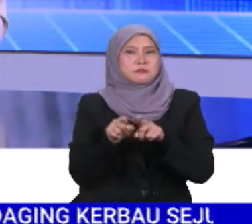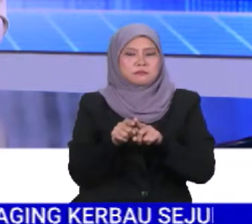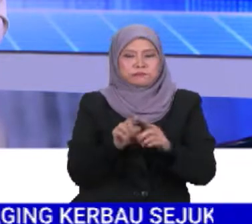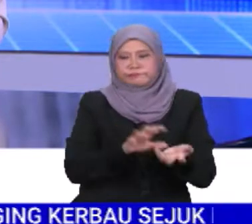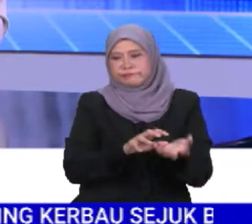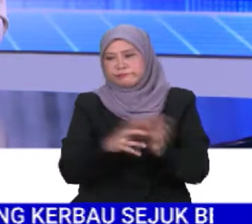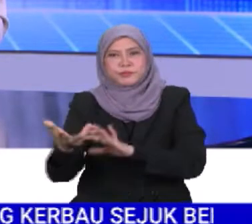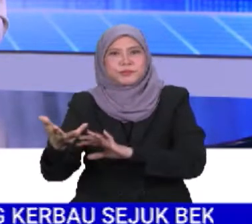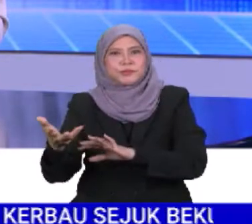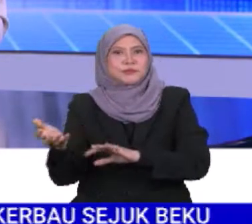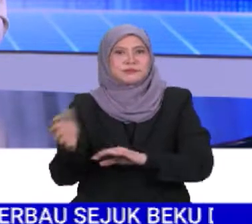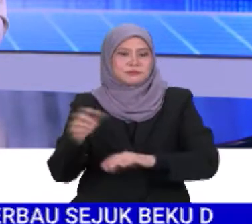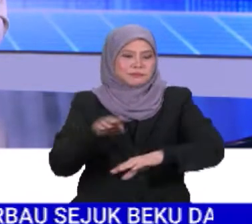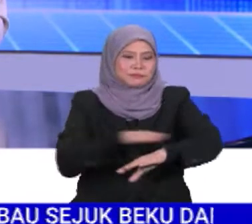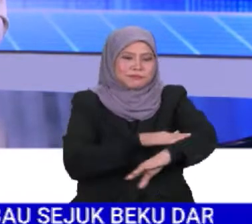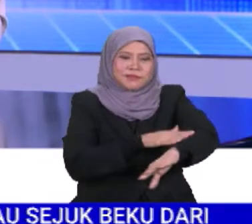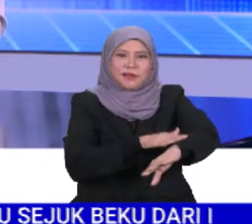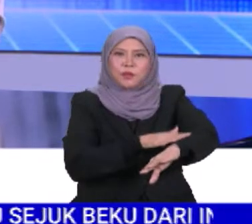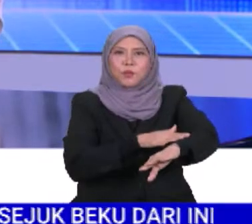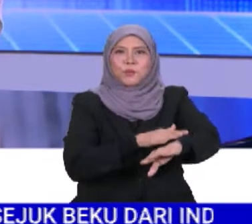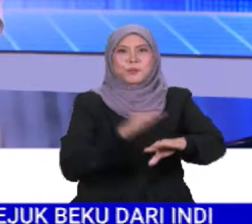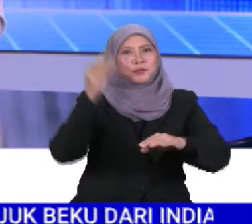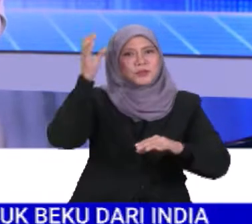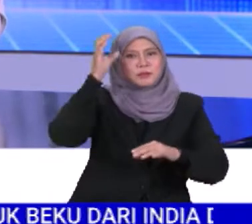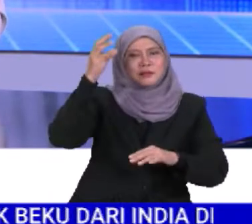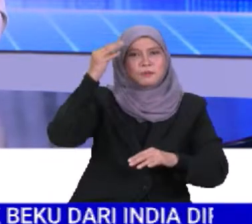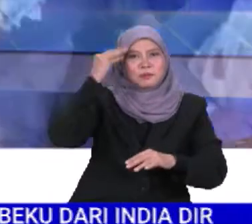masyarakat berbilang kaum di negeri itu.